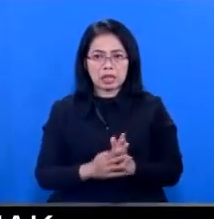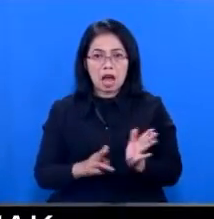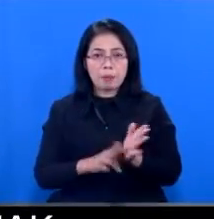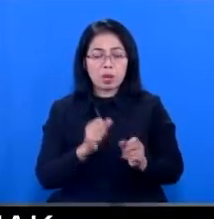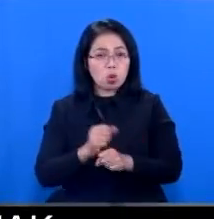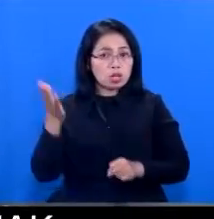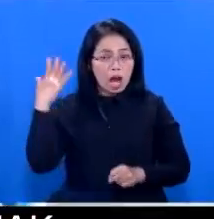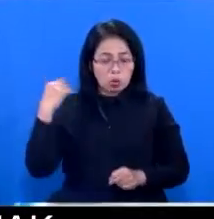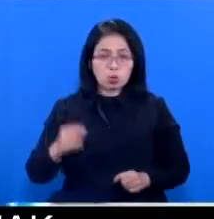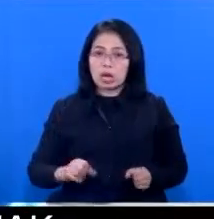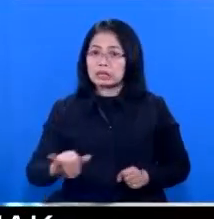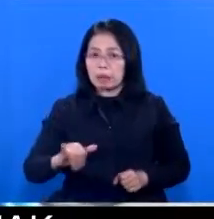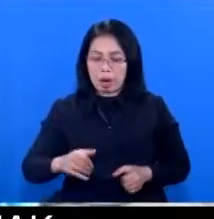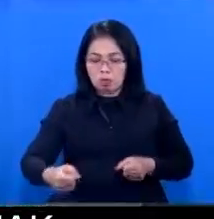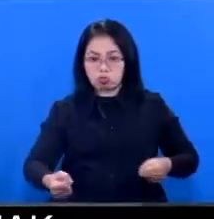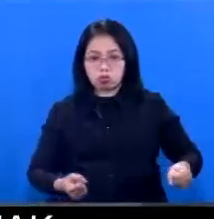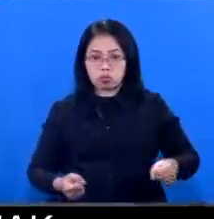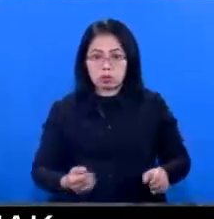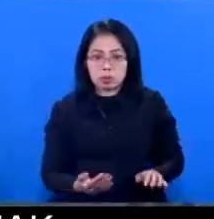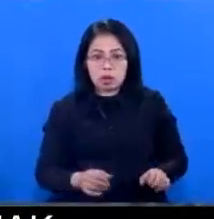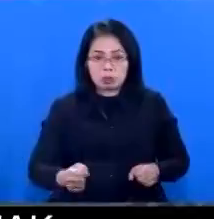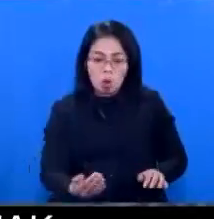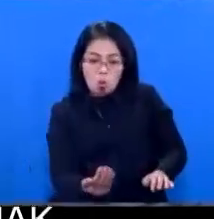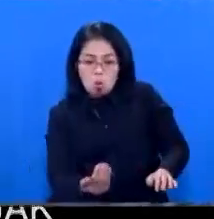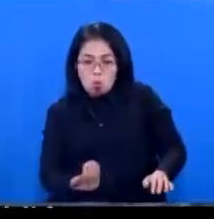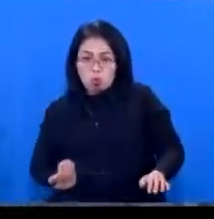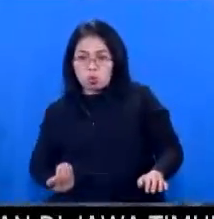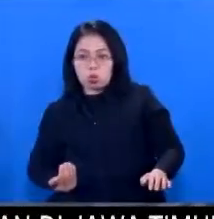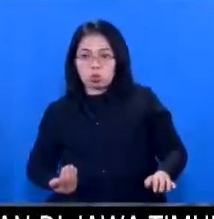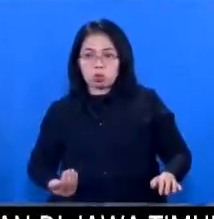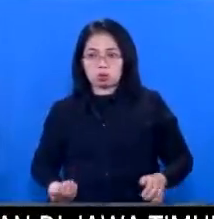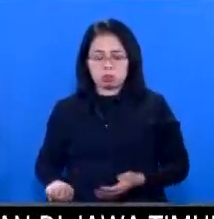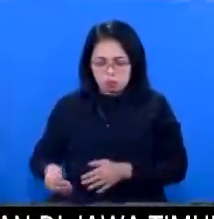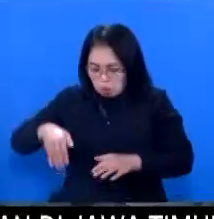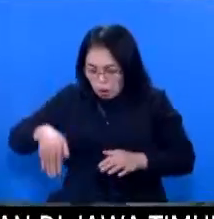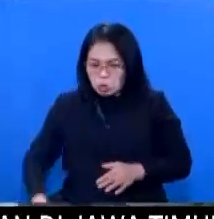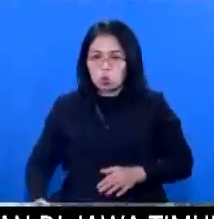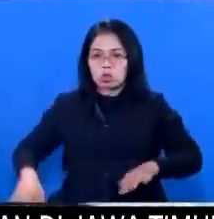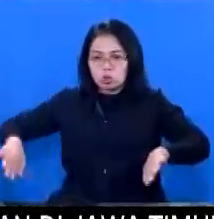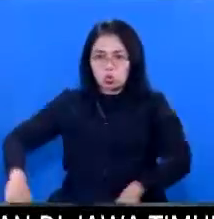terparkir di dalam rumah tiba-tiba berjalan mundur dan terjun bebas ke dasar jurang.